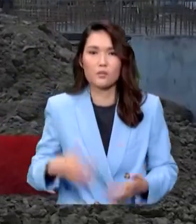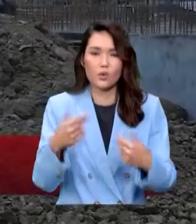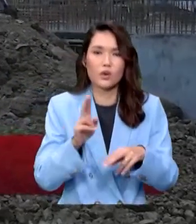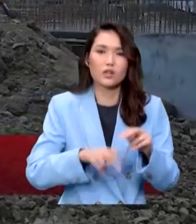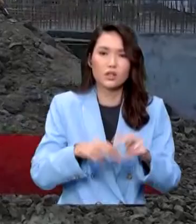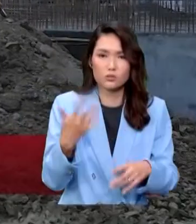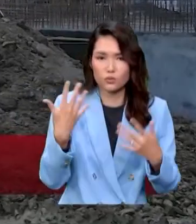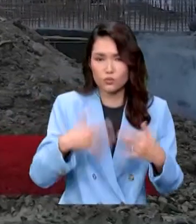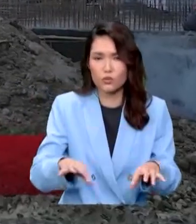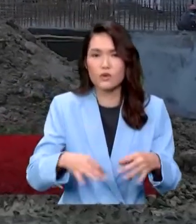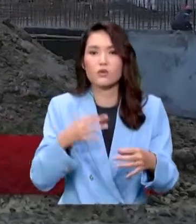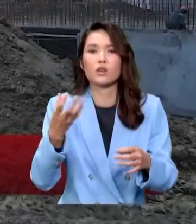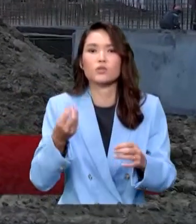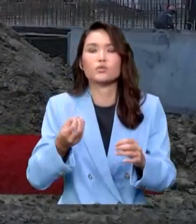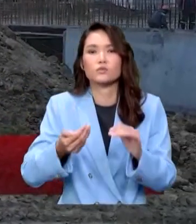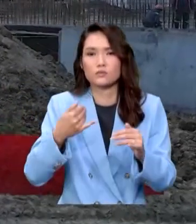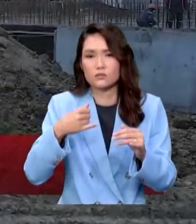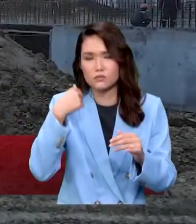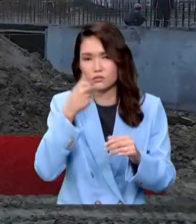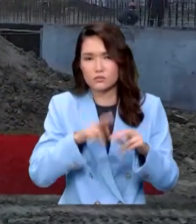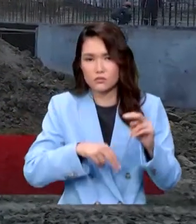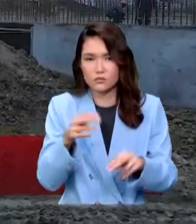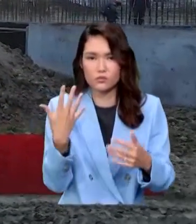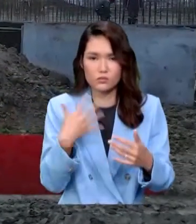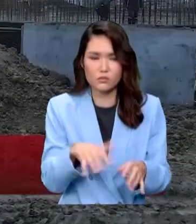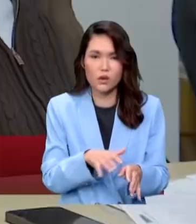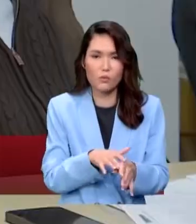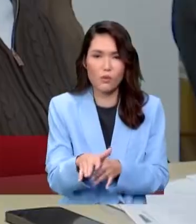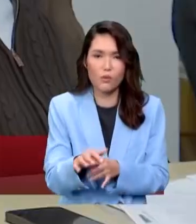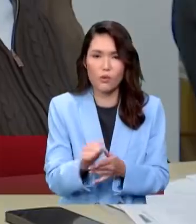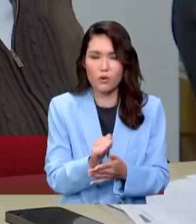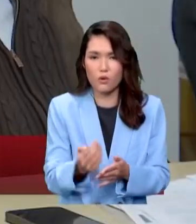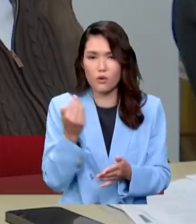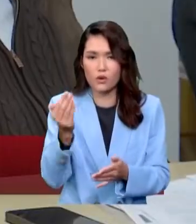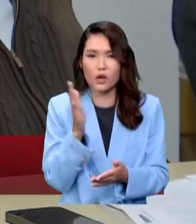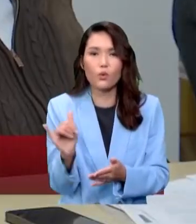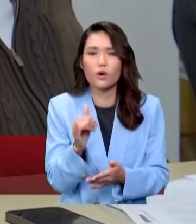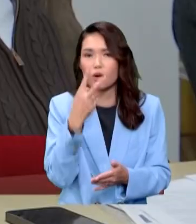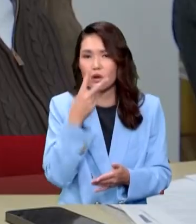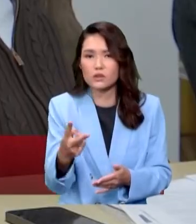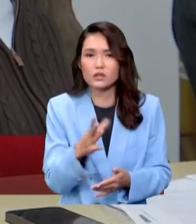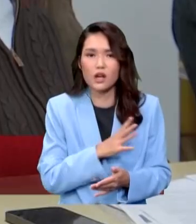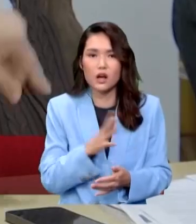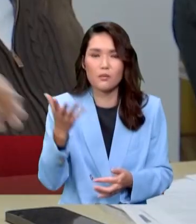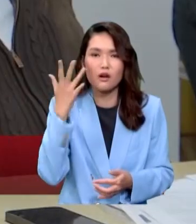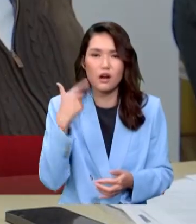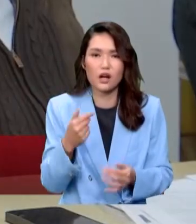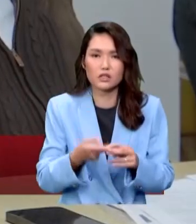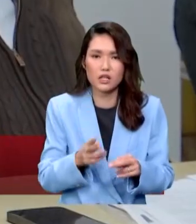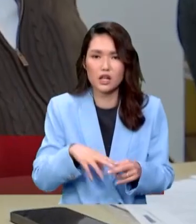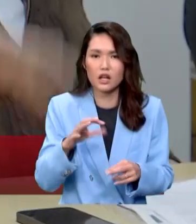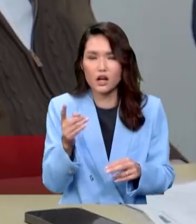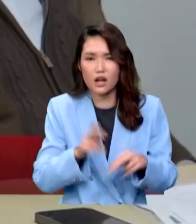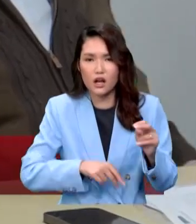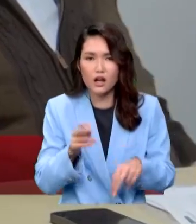говорят жители, обещала на месте нынешней стройки зеленый оазис. Вы куда смотрели, когда выставляли вот этот стенд, что будет